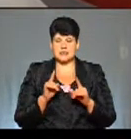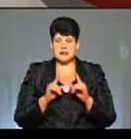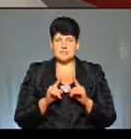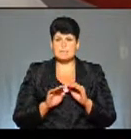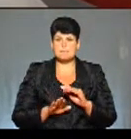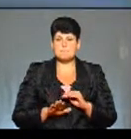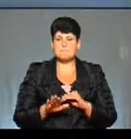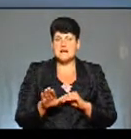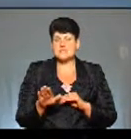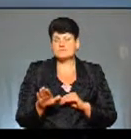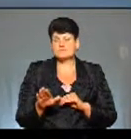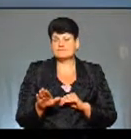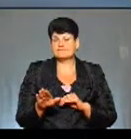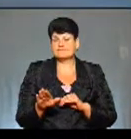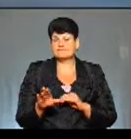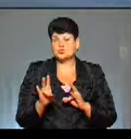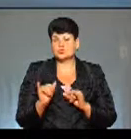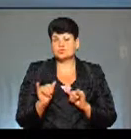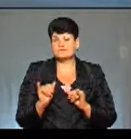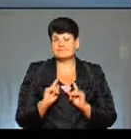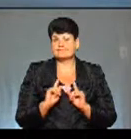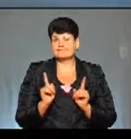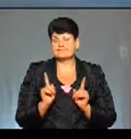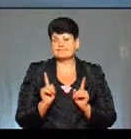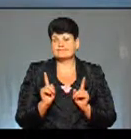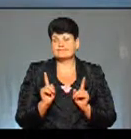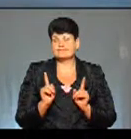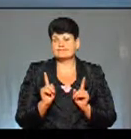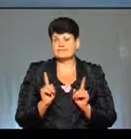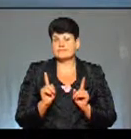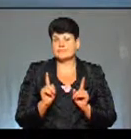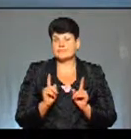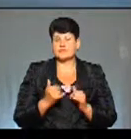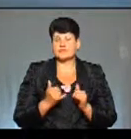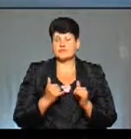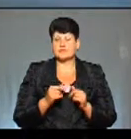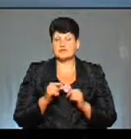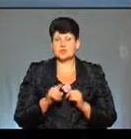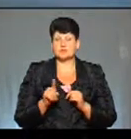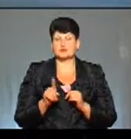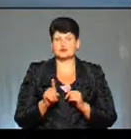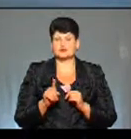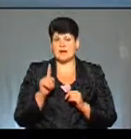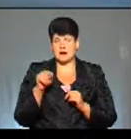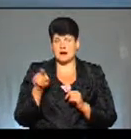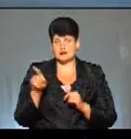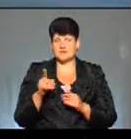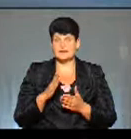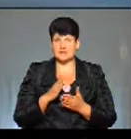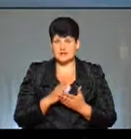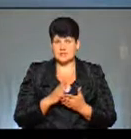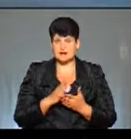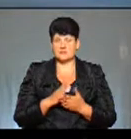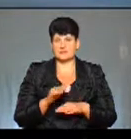пандус ну, просто неймовірний, ну, такий от. Щоб для того, що ніби для галочки він є,